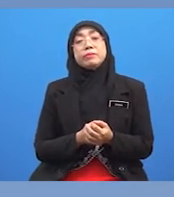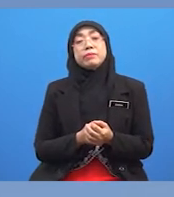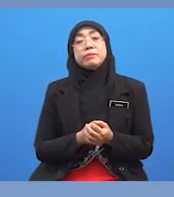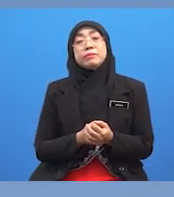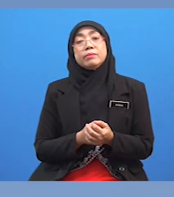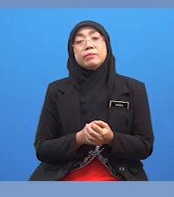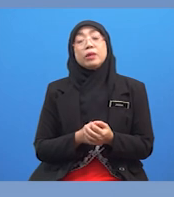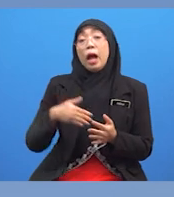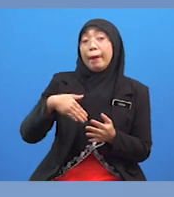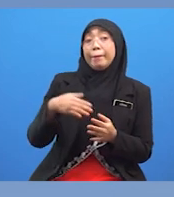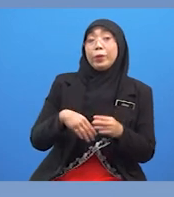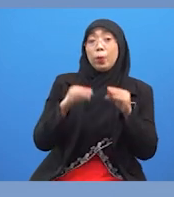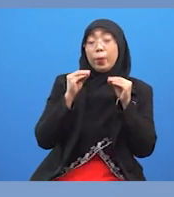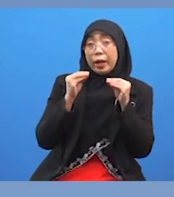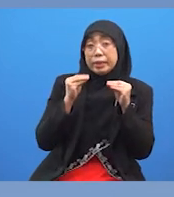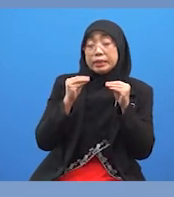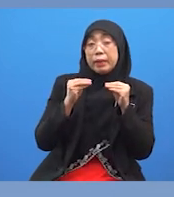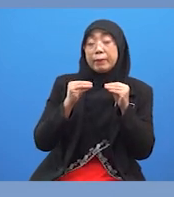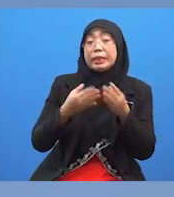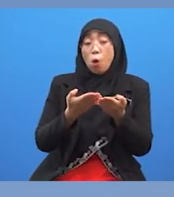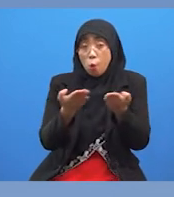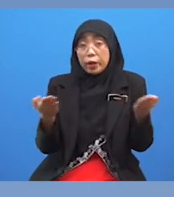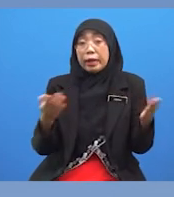diminta ajarkan pula kepada orang Melaka.